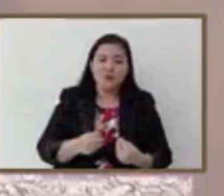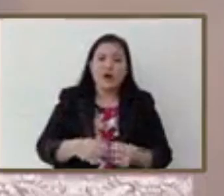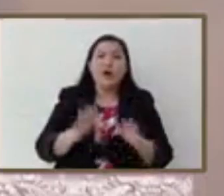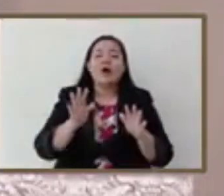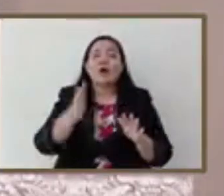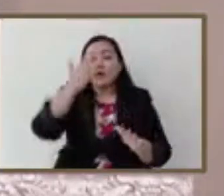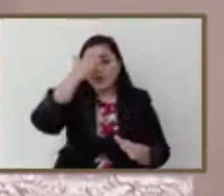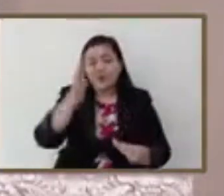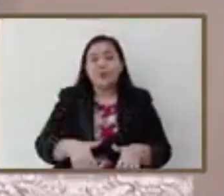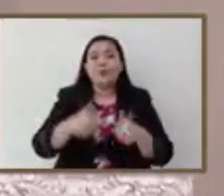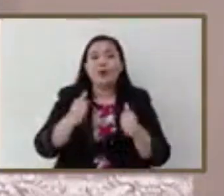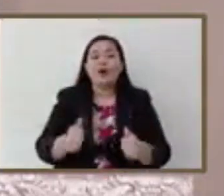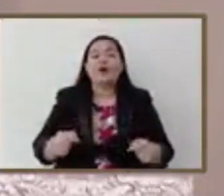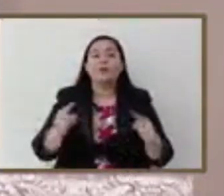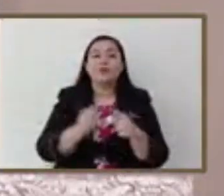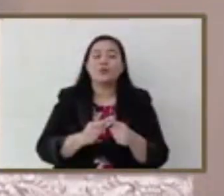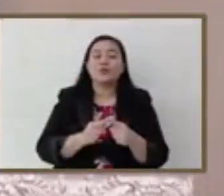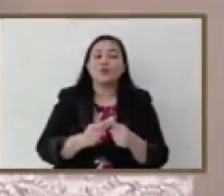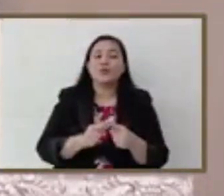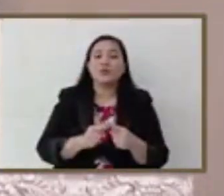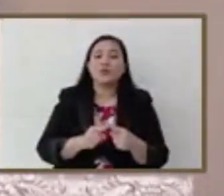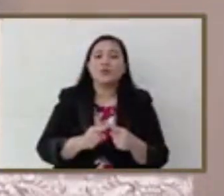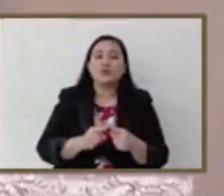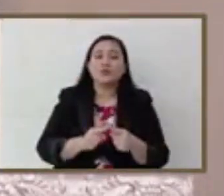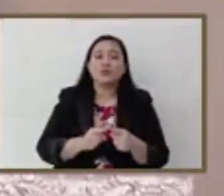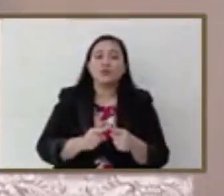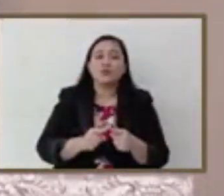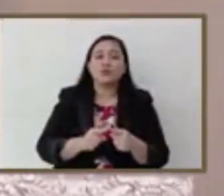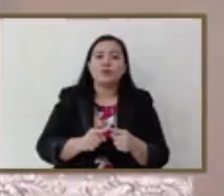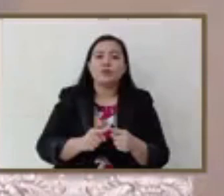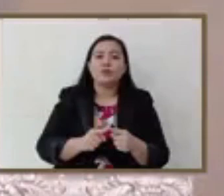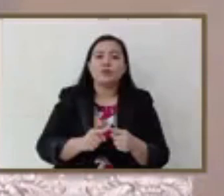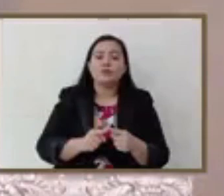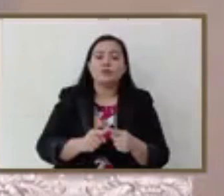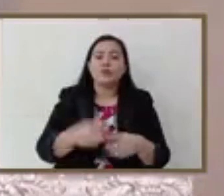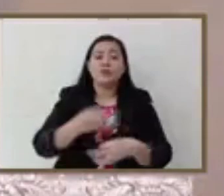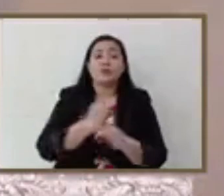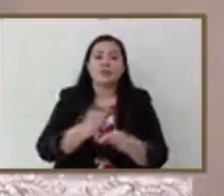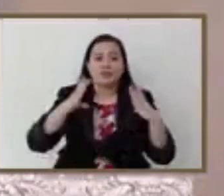Marunong na sila magtimpla ng sarili po nila. I don't want to miss the church.